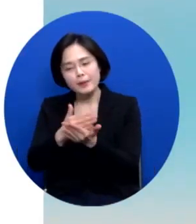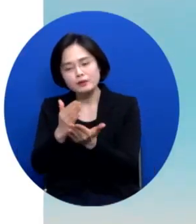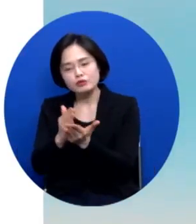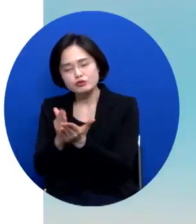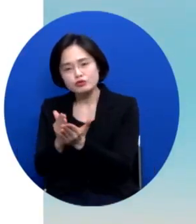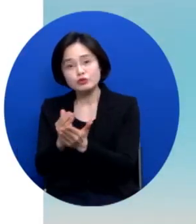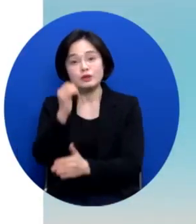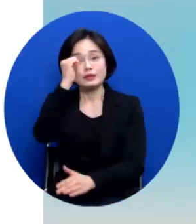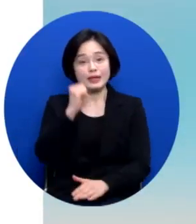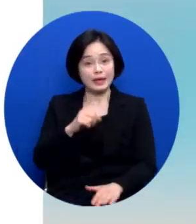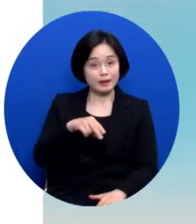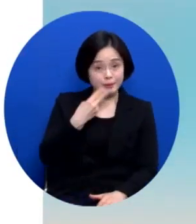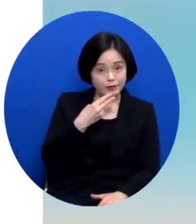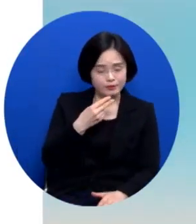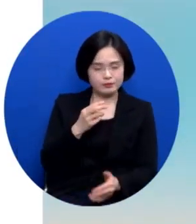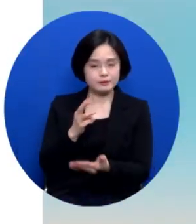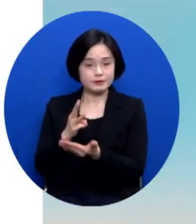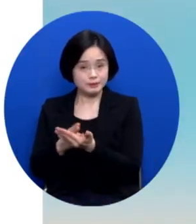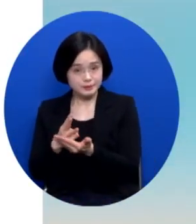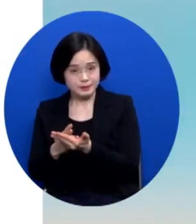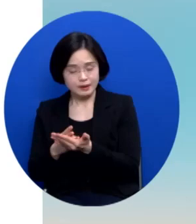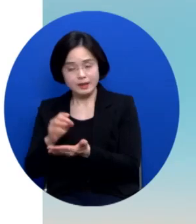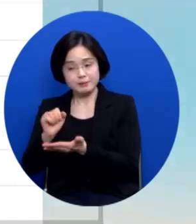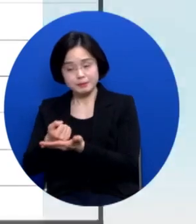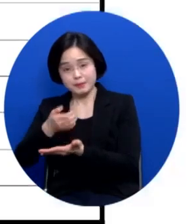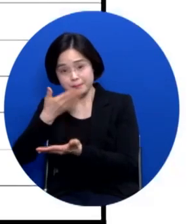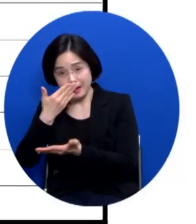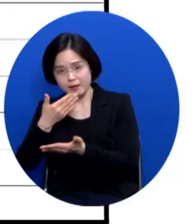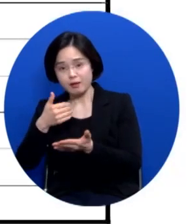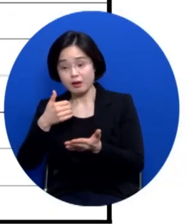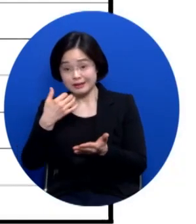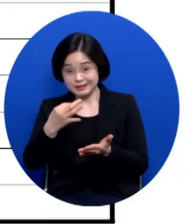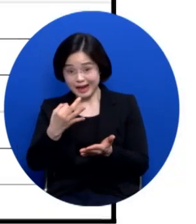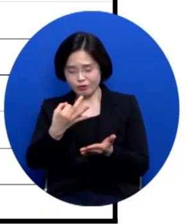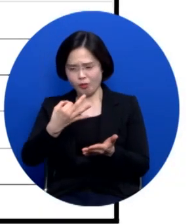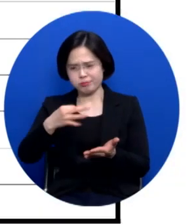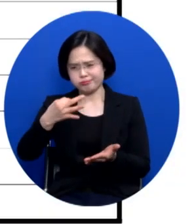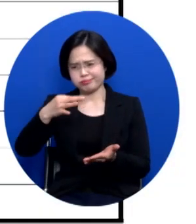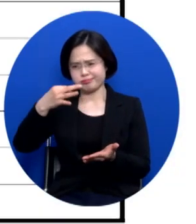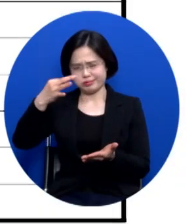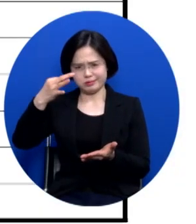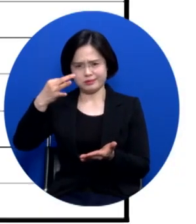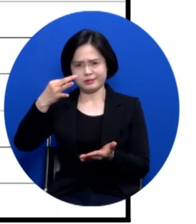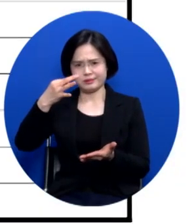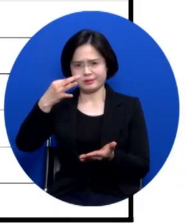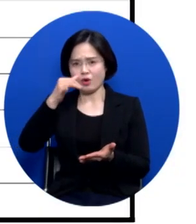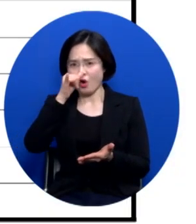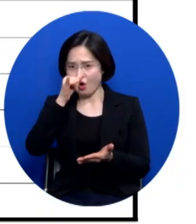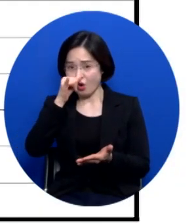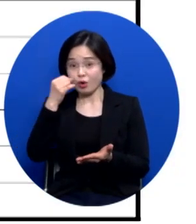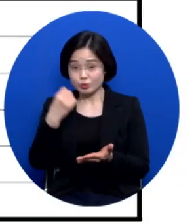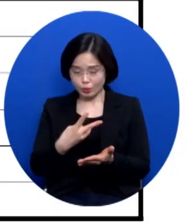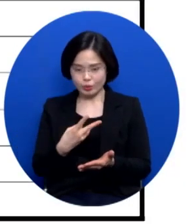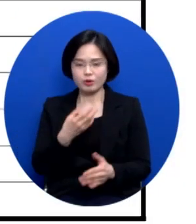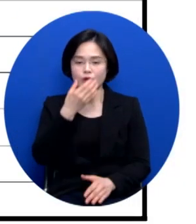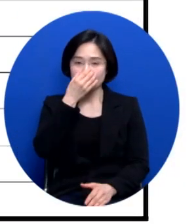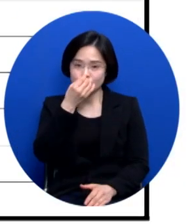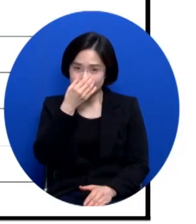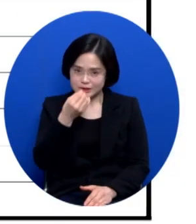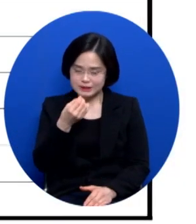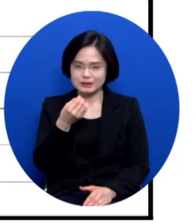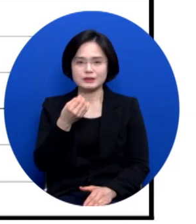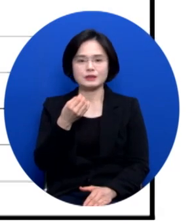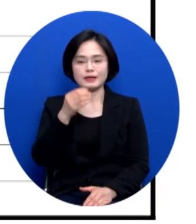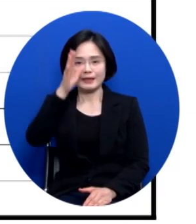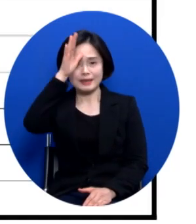냉면과 삼겹살, 비빔밥 가격이 또다시 오른 것으로 나타났습니다. 또 7대 생필품 가운데